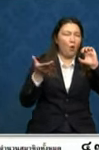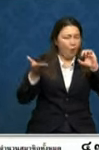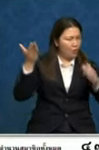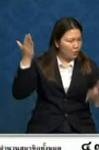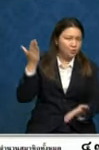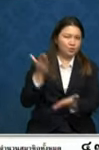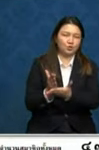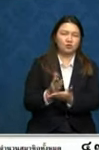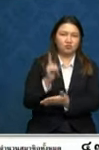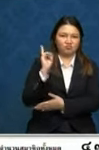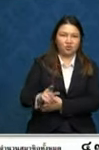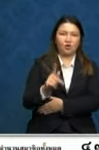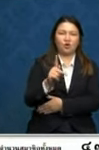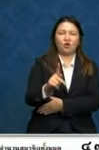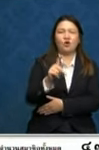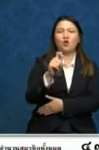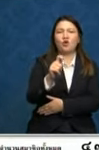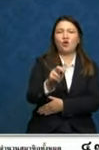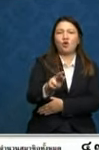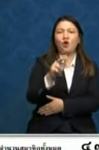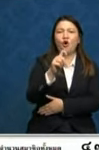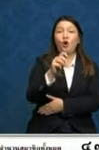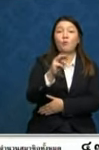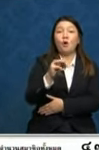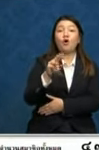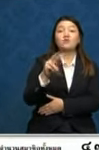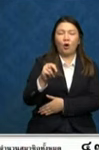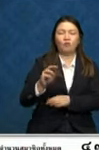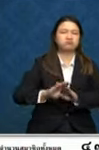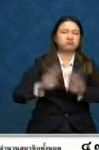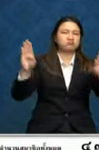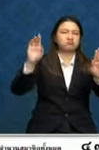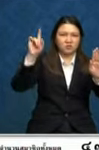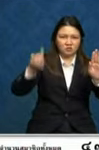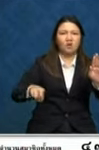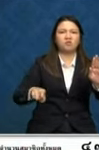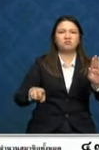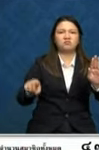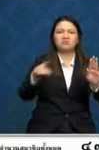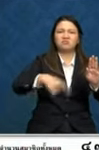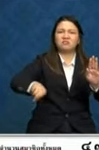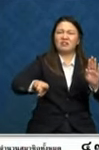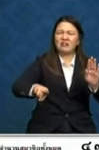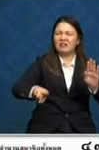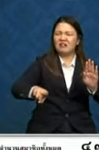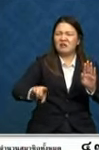ยกเลิกหน่วยงานกลมน.เลยมีไว้ทำไม